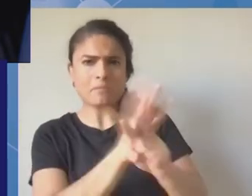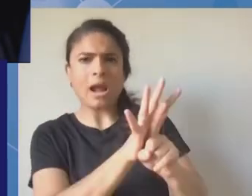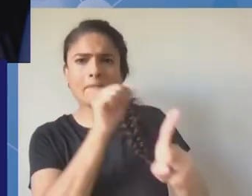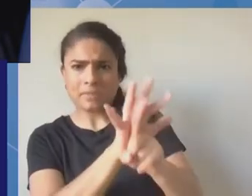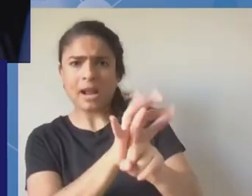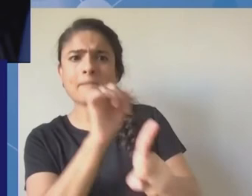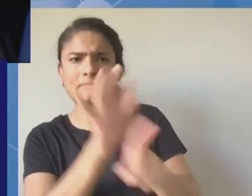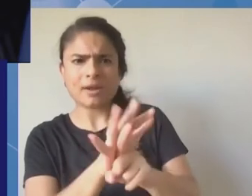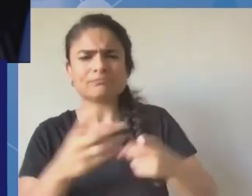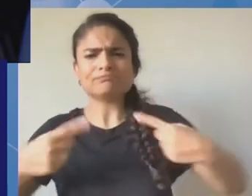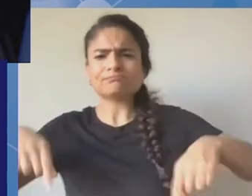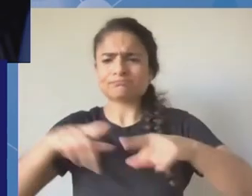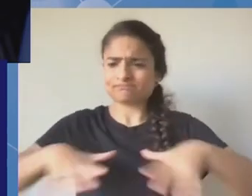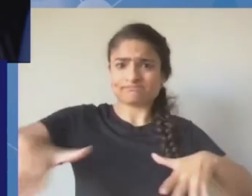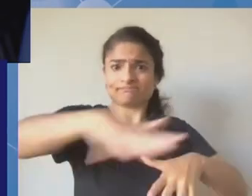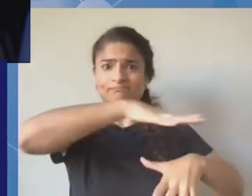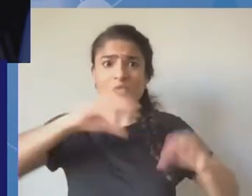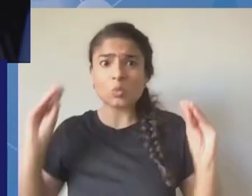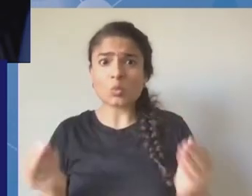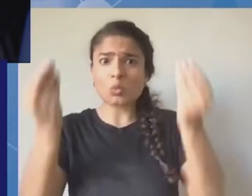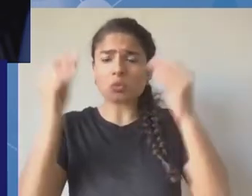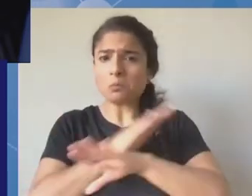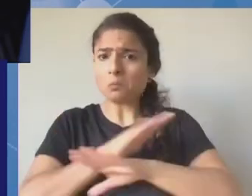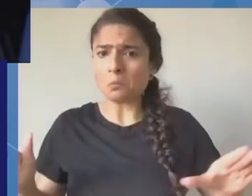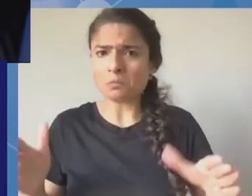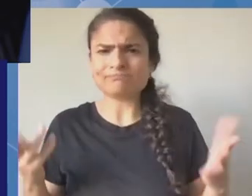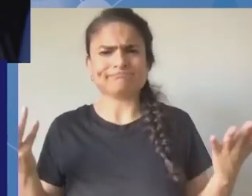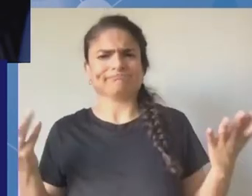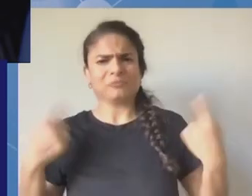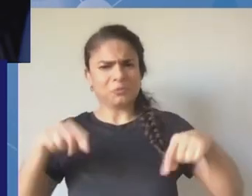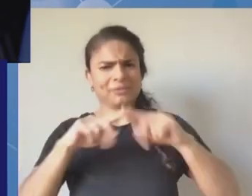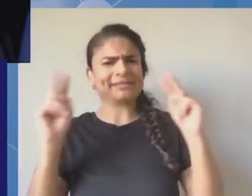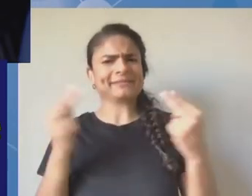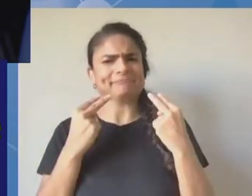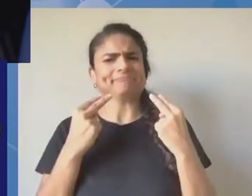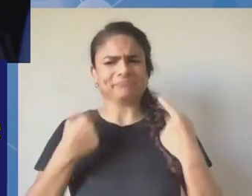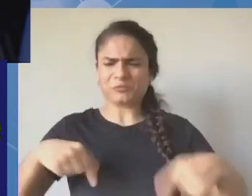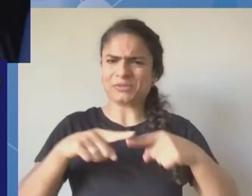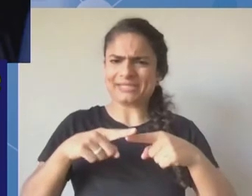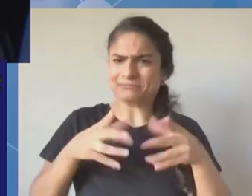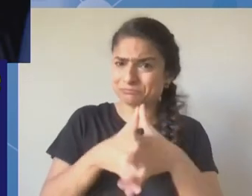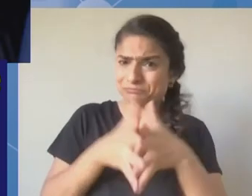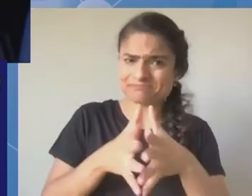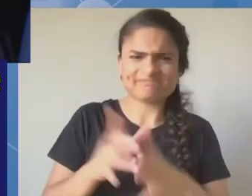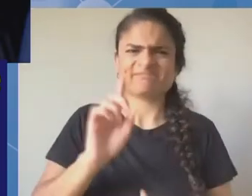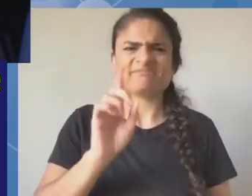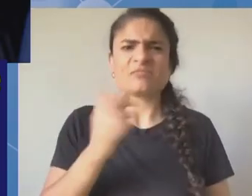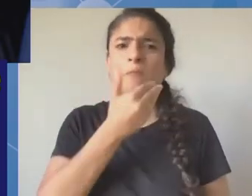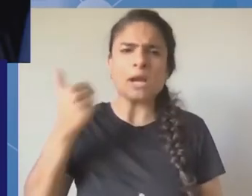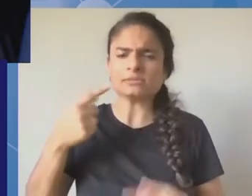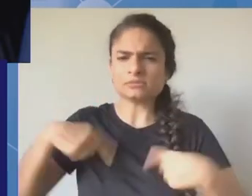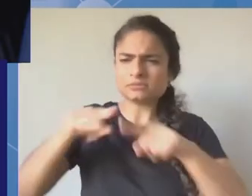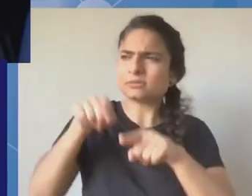能年轻人的贡献对我们的结论对吧，影响力应该